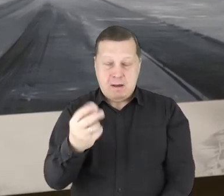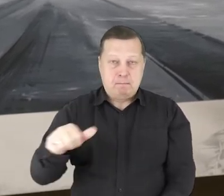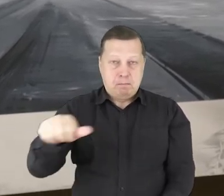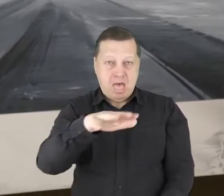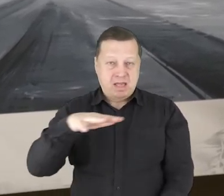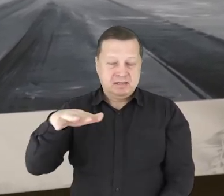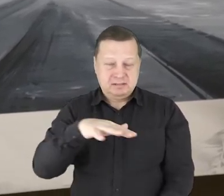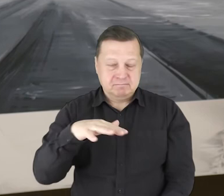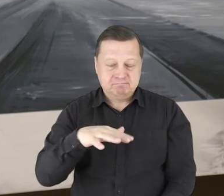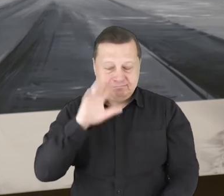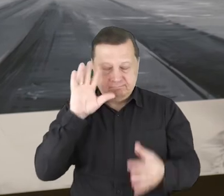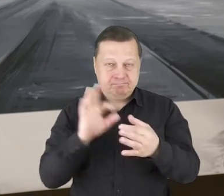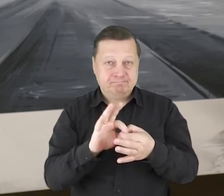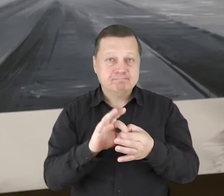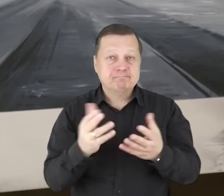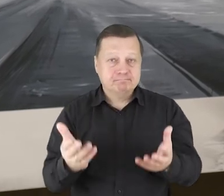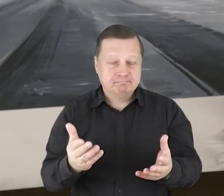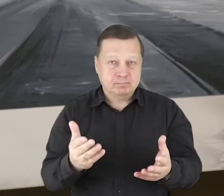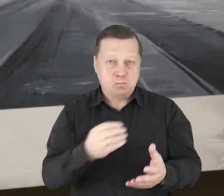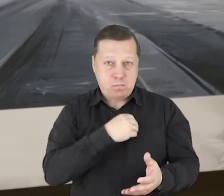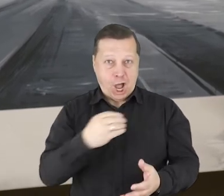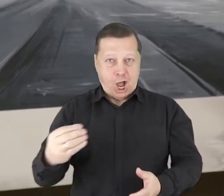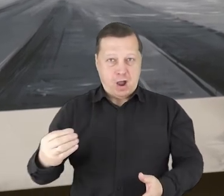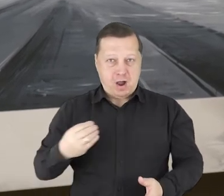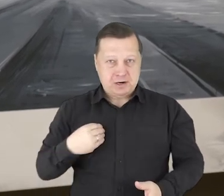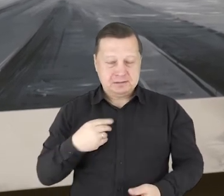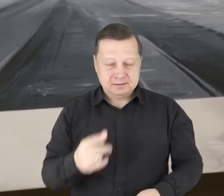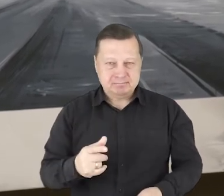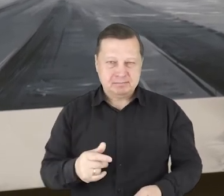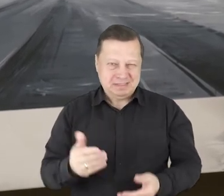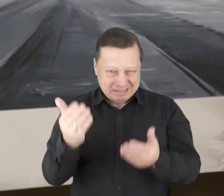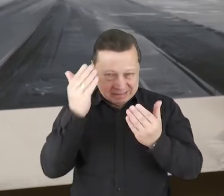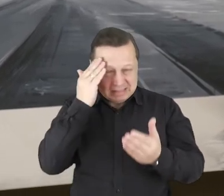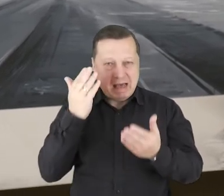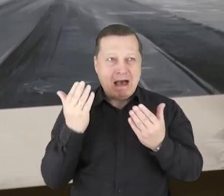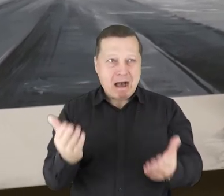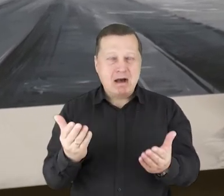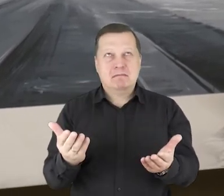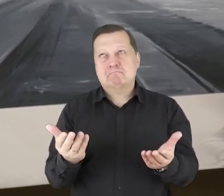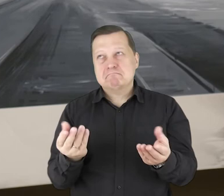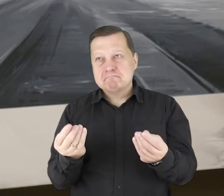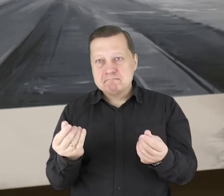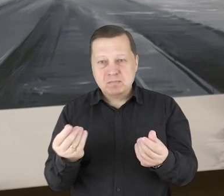pejzaże kojarzą się z polskim, takim najbardziej znanym, najbardziej